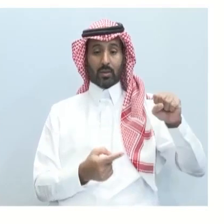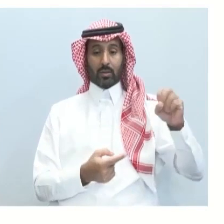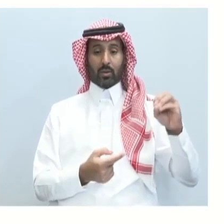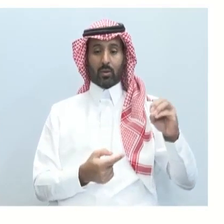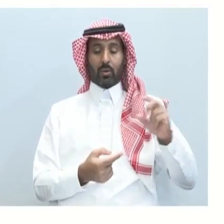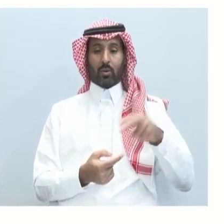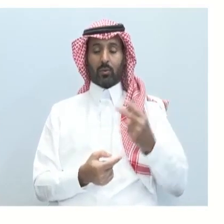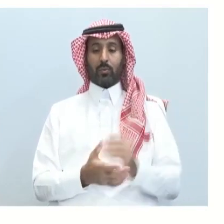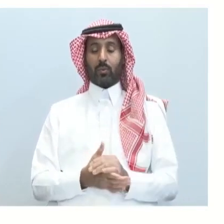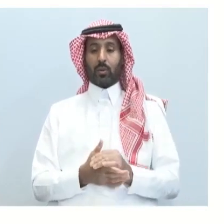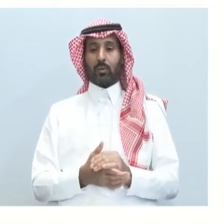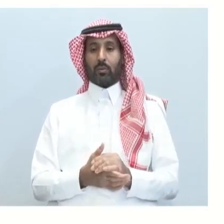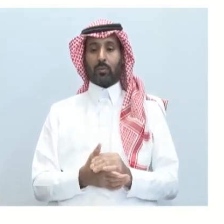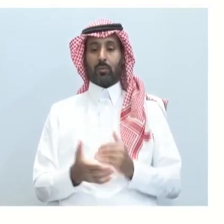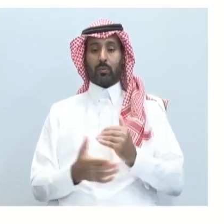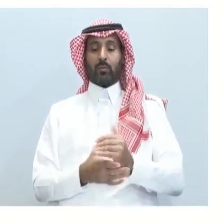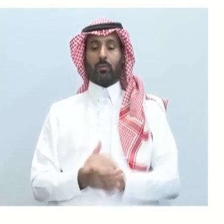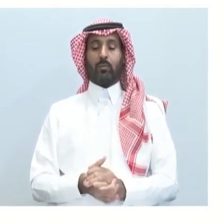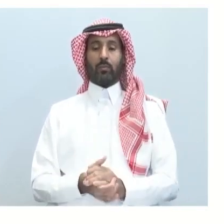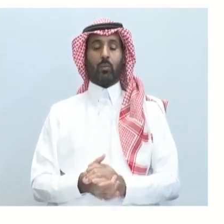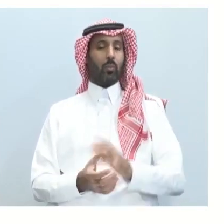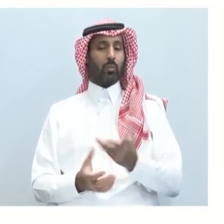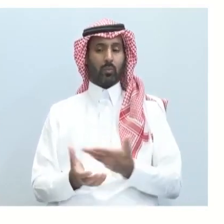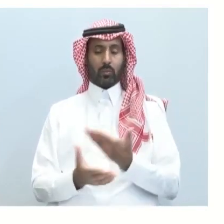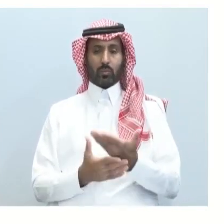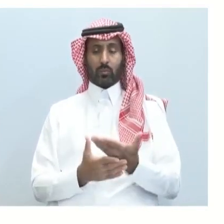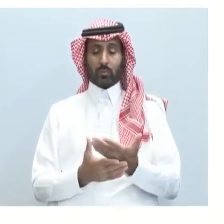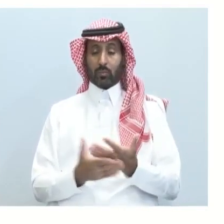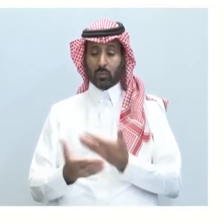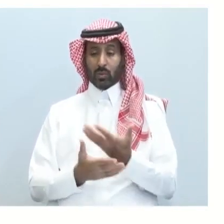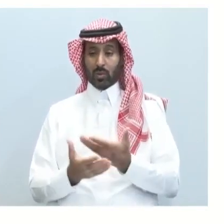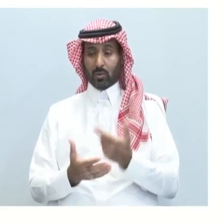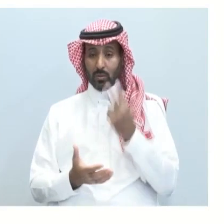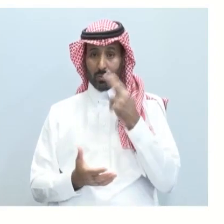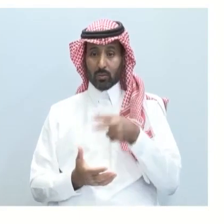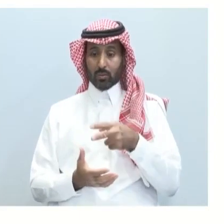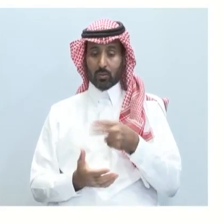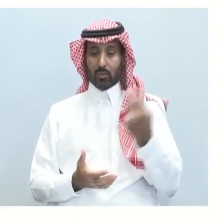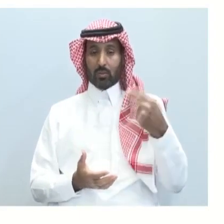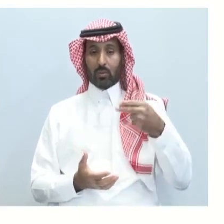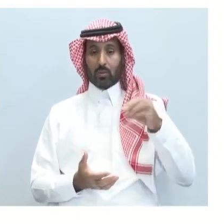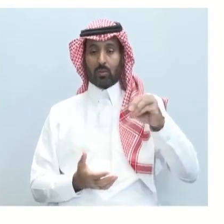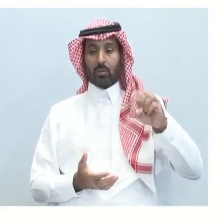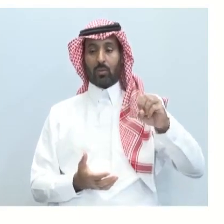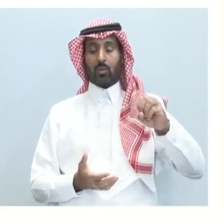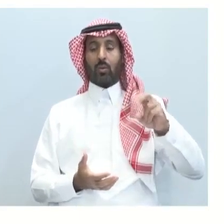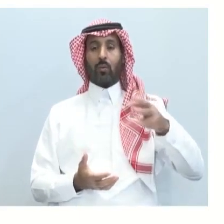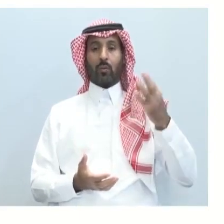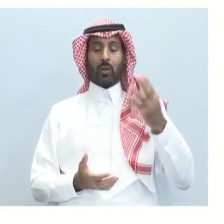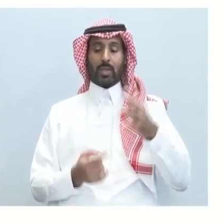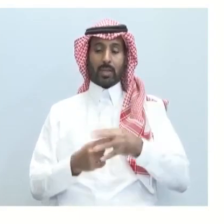او 4 سالب اثنين طيب ما الذي حدث امامك بين الحمض والقاعده لاحظ انه الاتش اس او 4 سالب